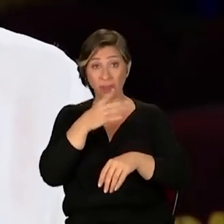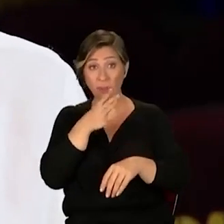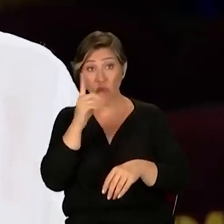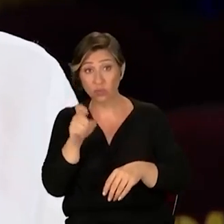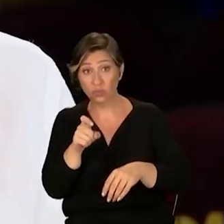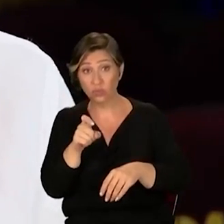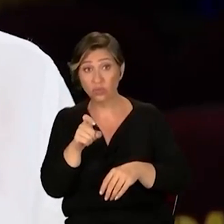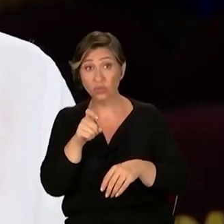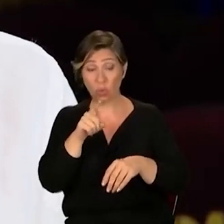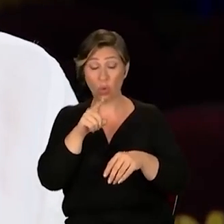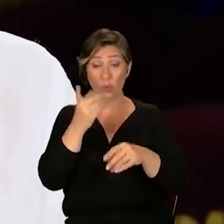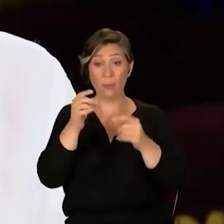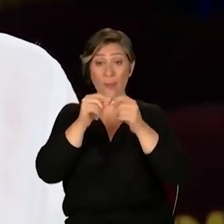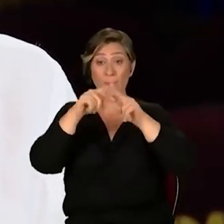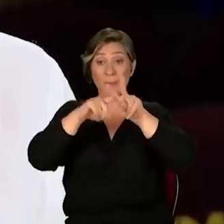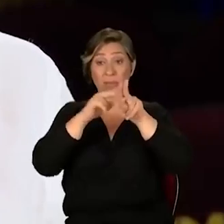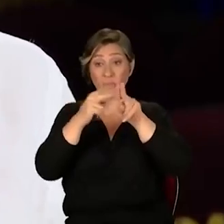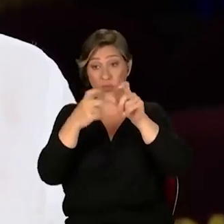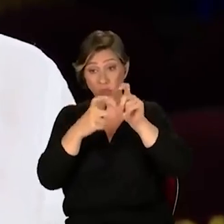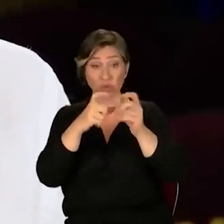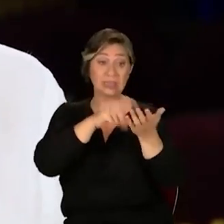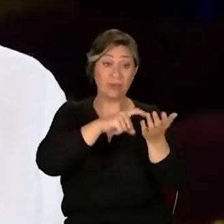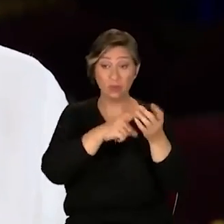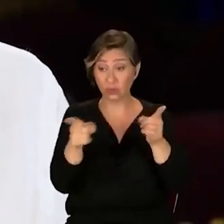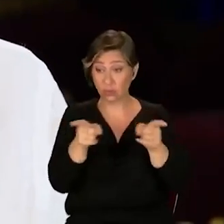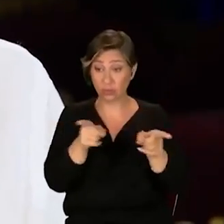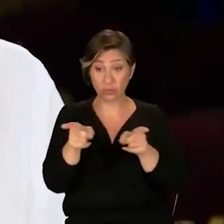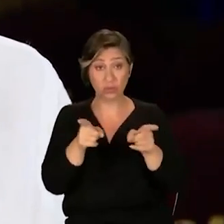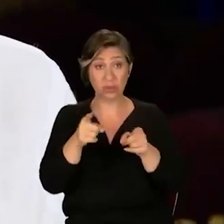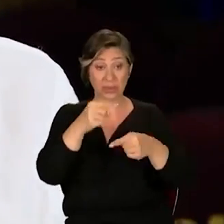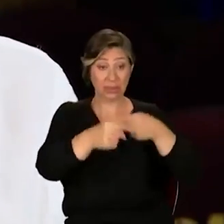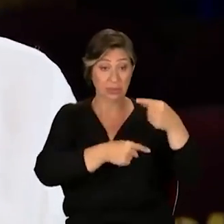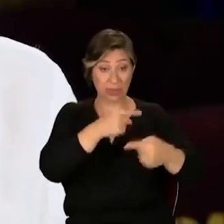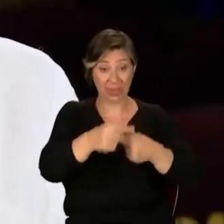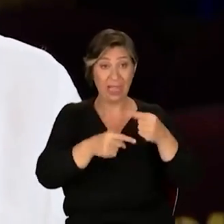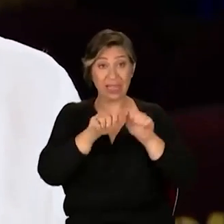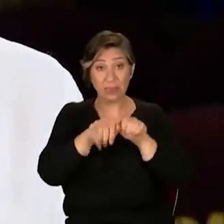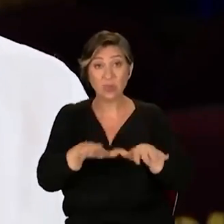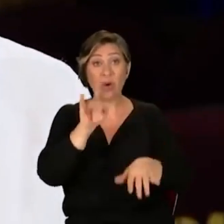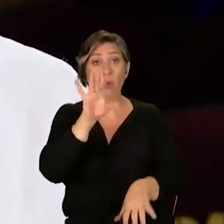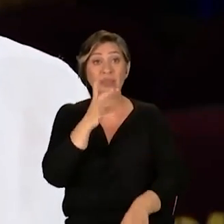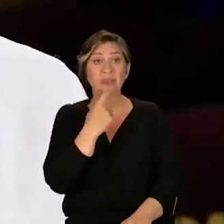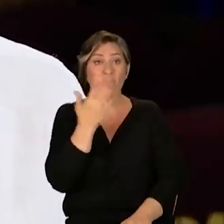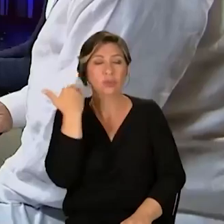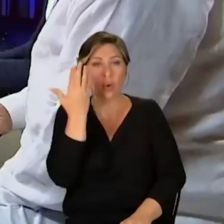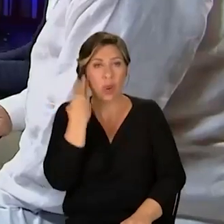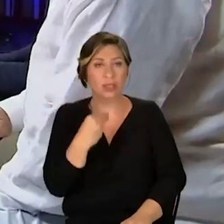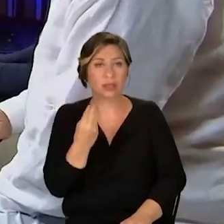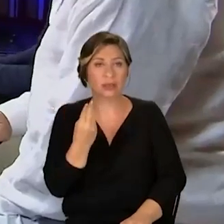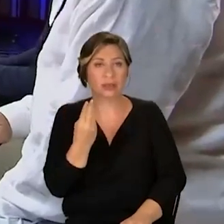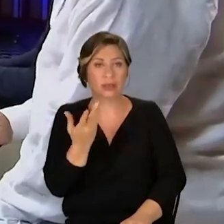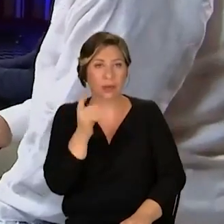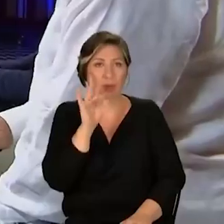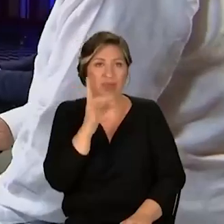zaman yani baykuşlu tavuğun genetik yapısını şurada bileli 10-15 sene oldu. Evet. 10-15 sene